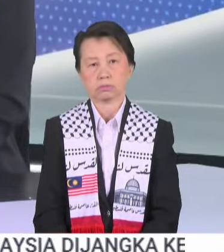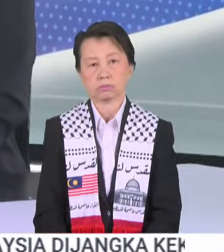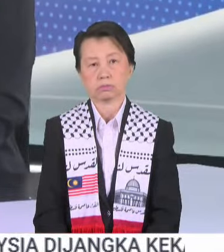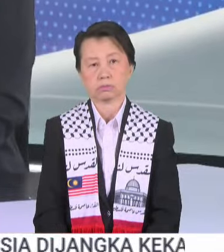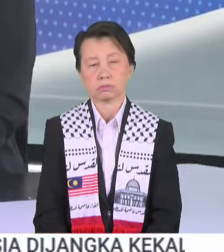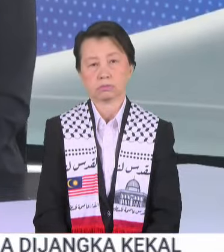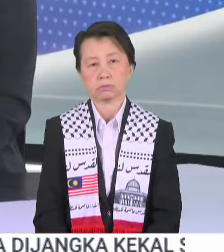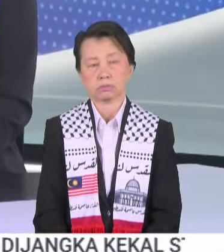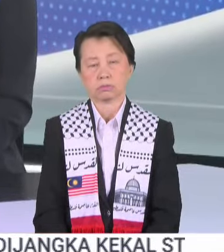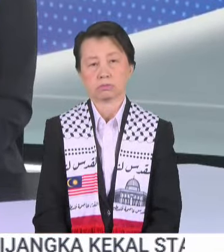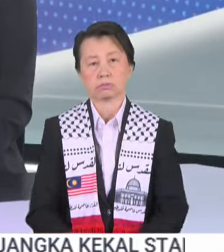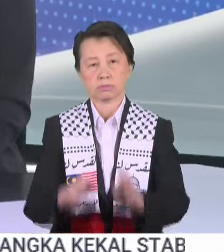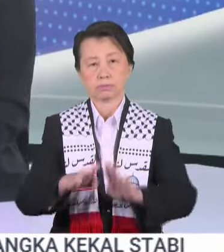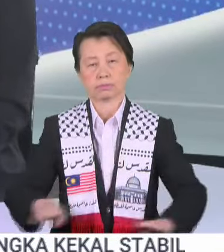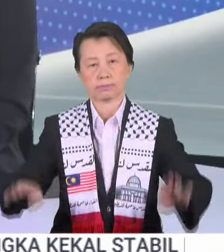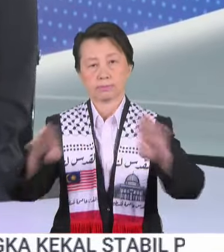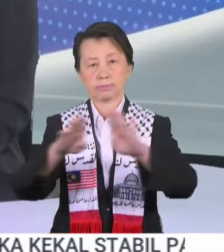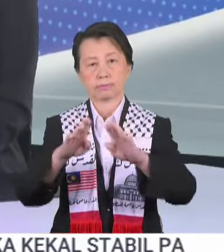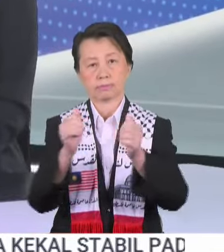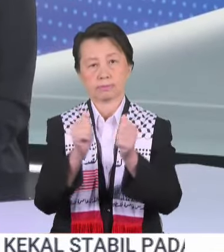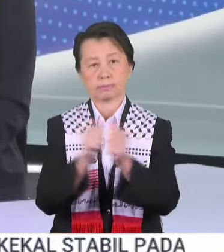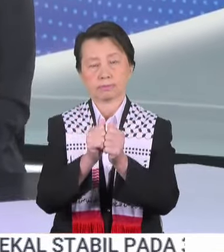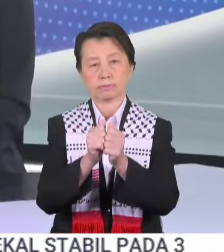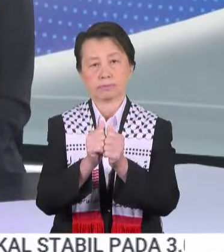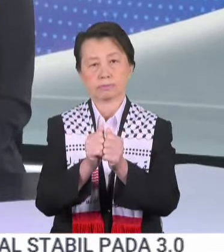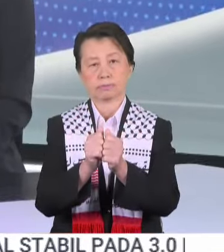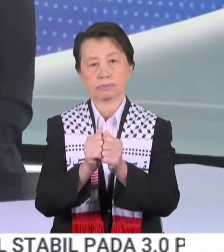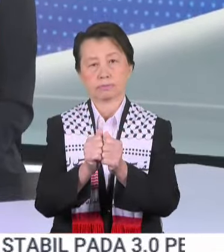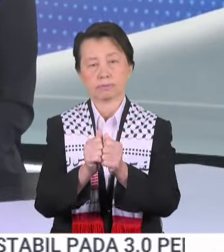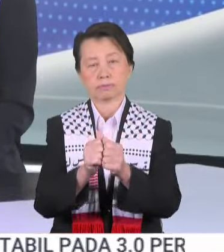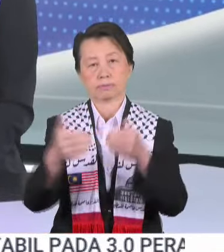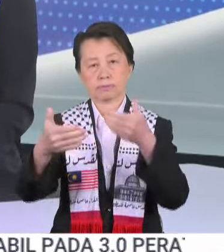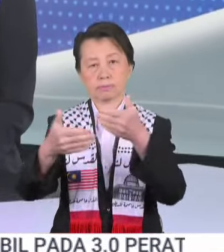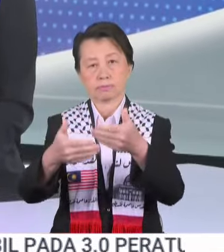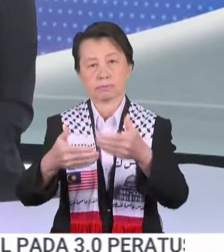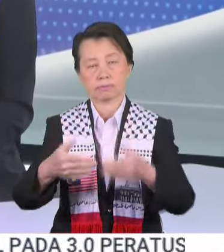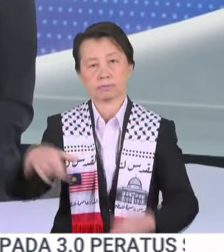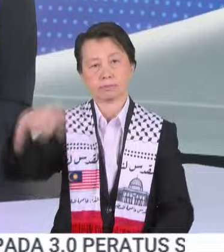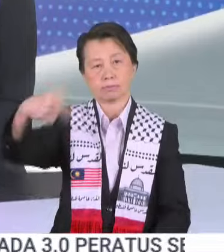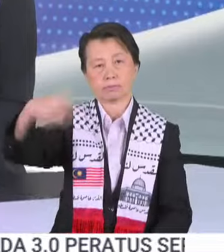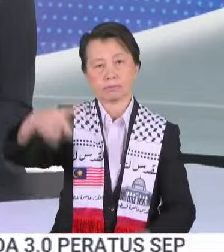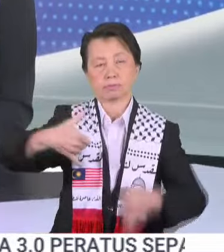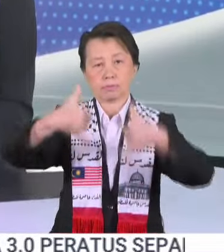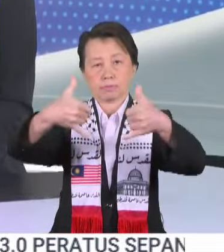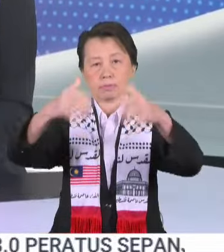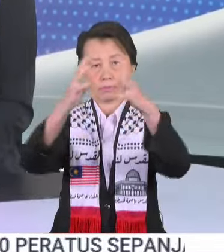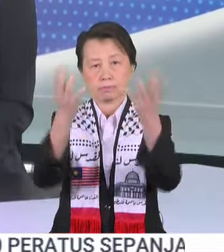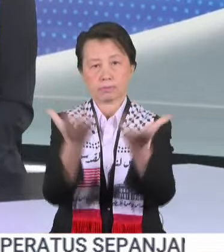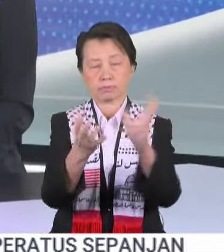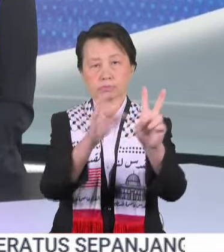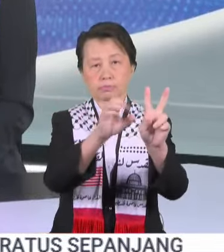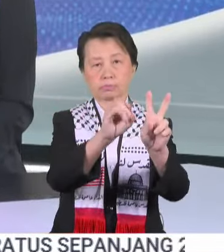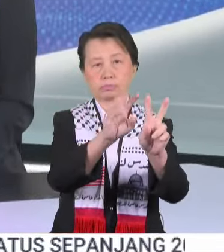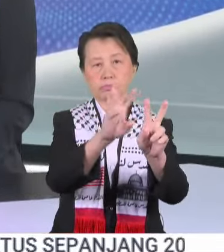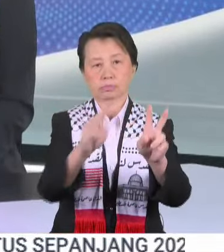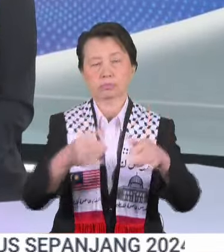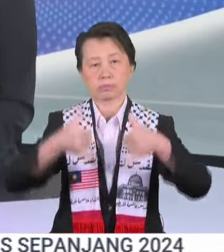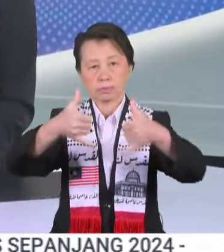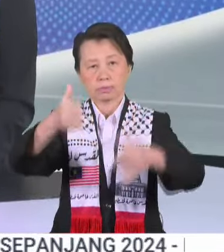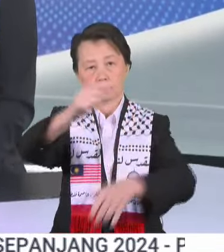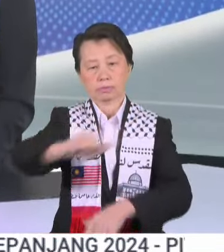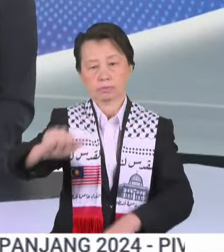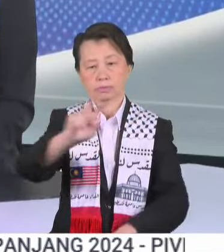bertemu kembali berita perdana Diteruskan dengan perkembangan menjelang kelayakan Piala Dunia 2026 Piala Asia